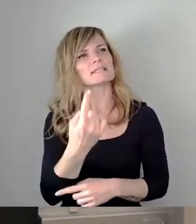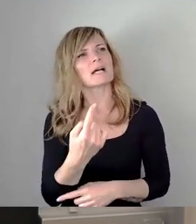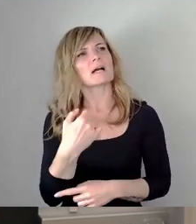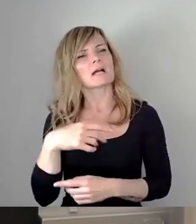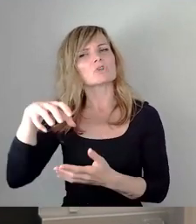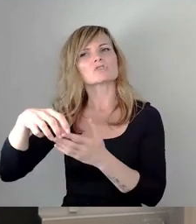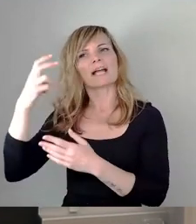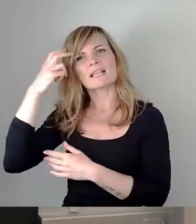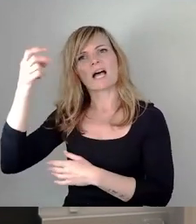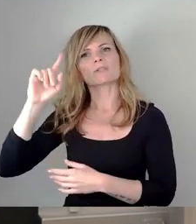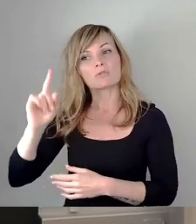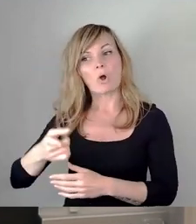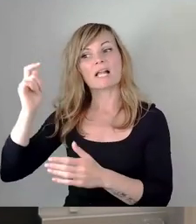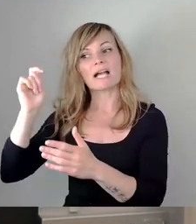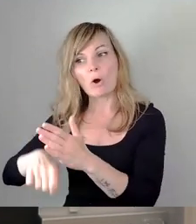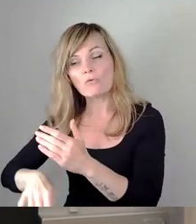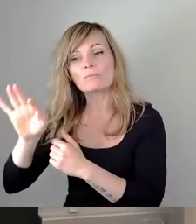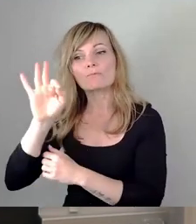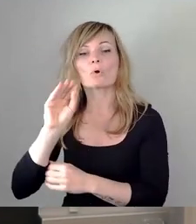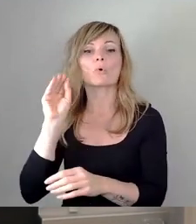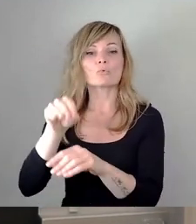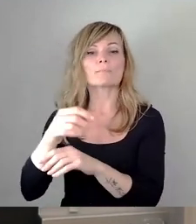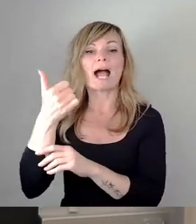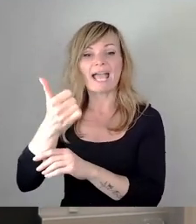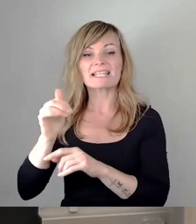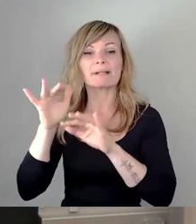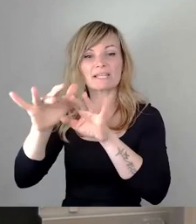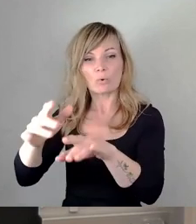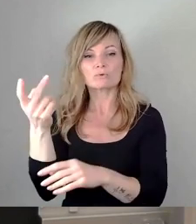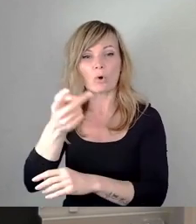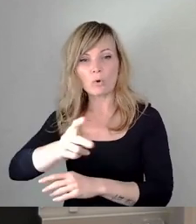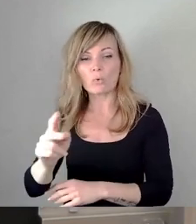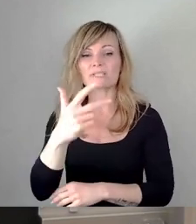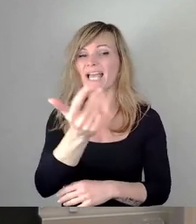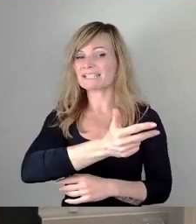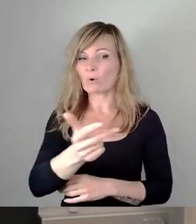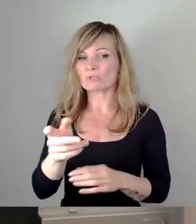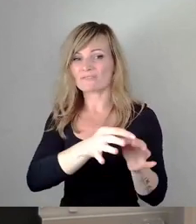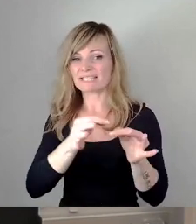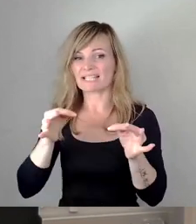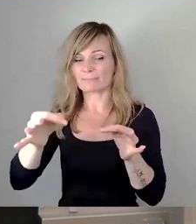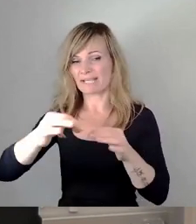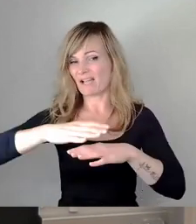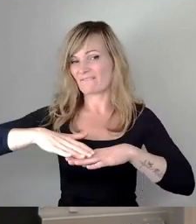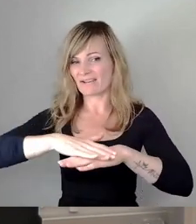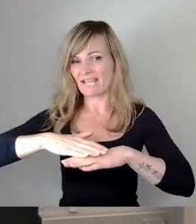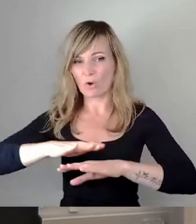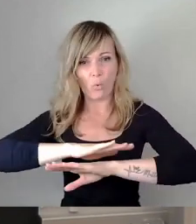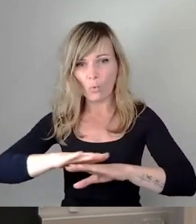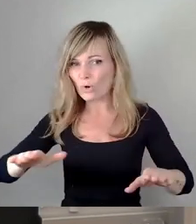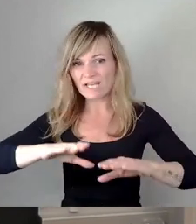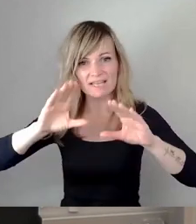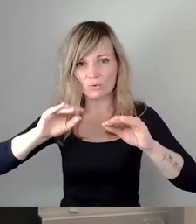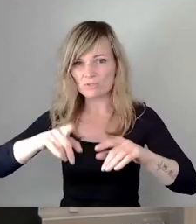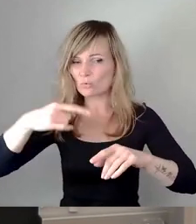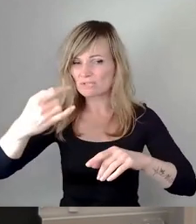Stadtrat soll kaufen für über 1 Million Euro 3000 Quadratmeter Fläche, die keine Nutzung in den nächsten Jahren erfahren